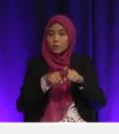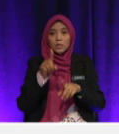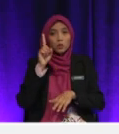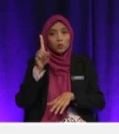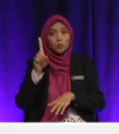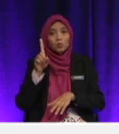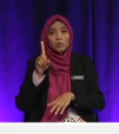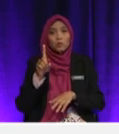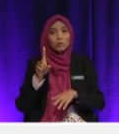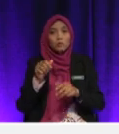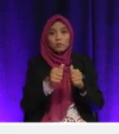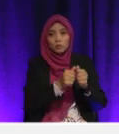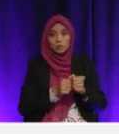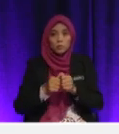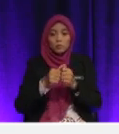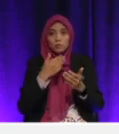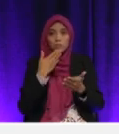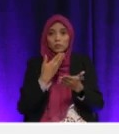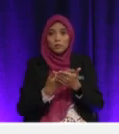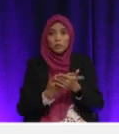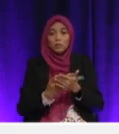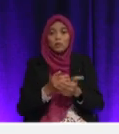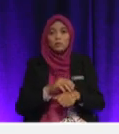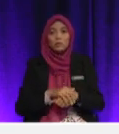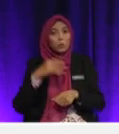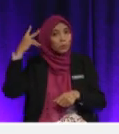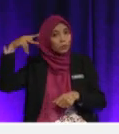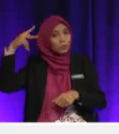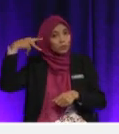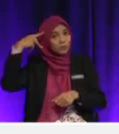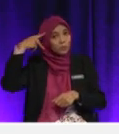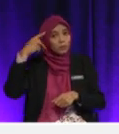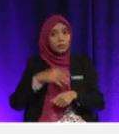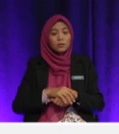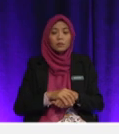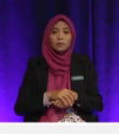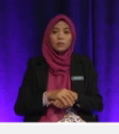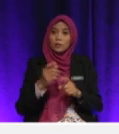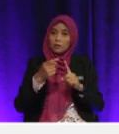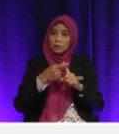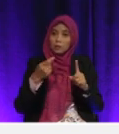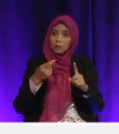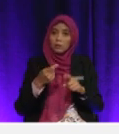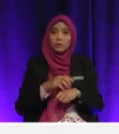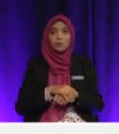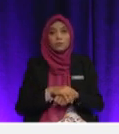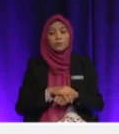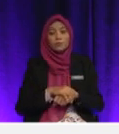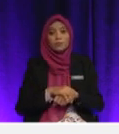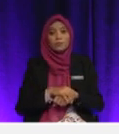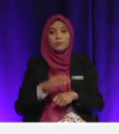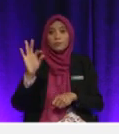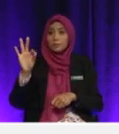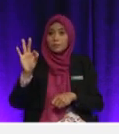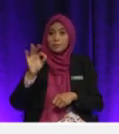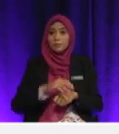dan bekerjasama memperbaiki keadaan ekonomi dan politik serta menuntut keadilan dari roitis yang kesembilan